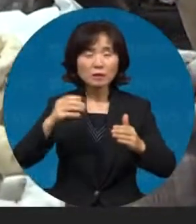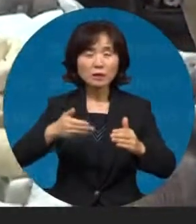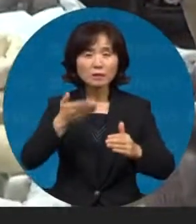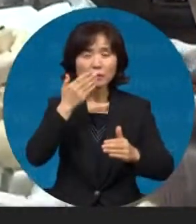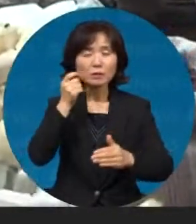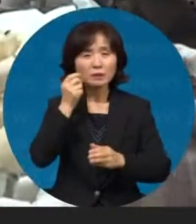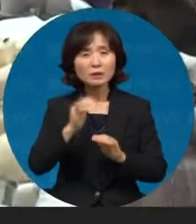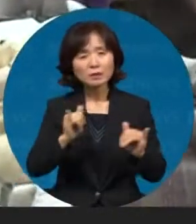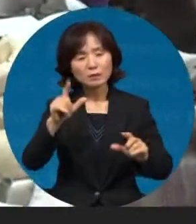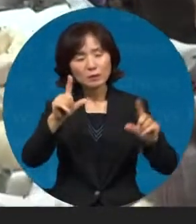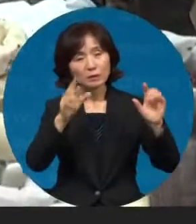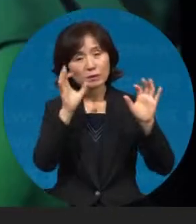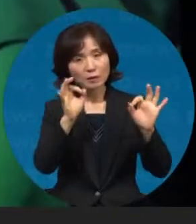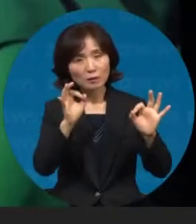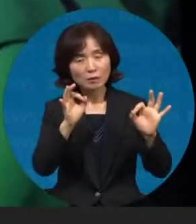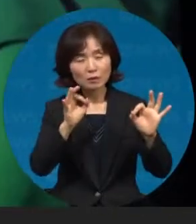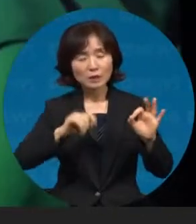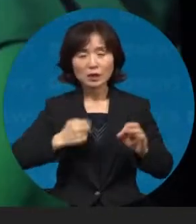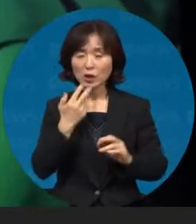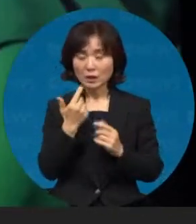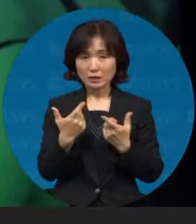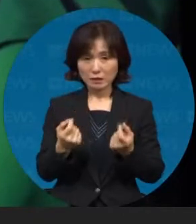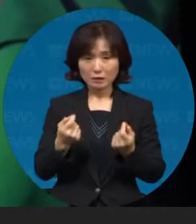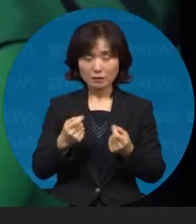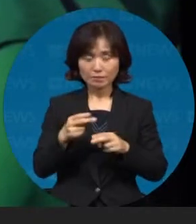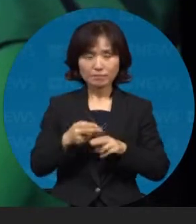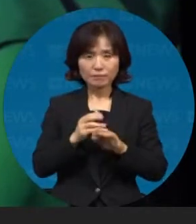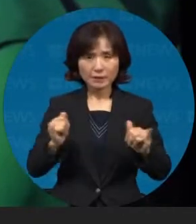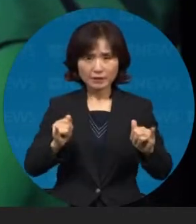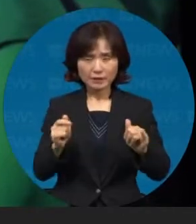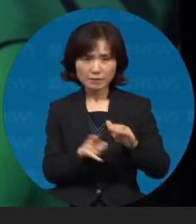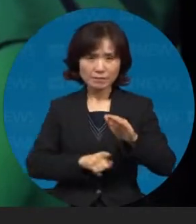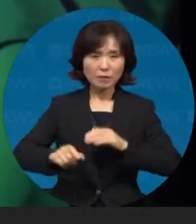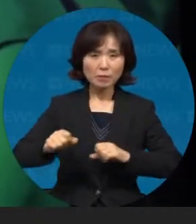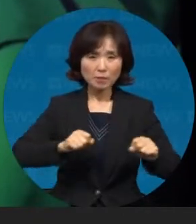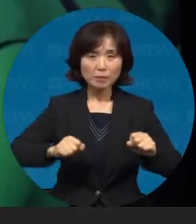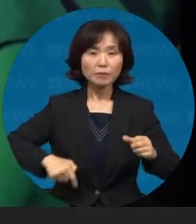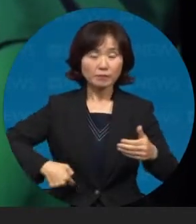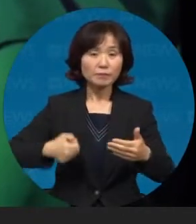못하는 사람들을 보며 자신 같은 요리사들이 나서야 한다고 결심한 거죠.